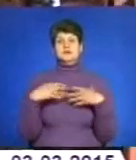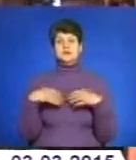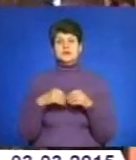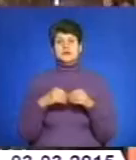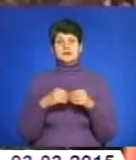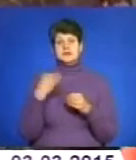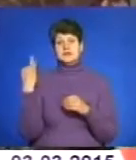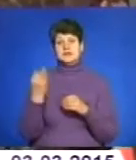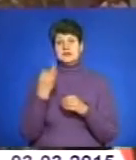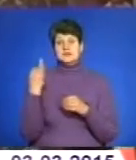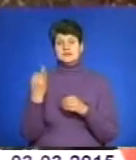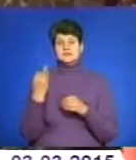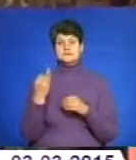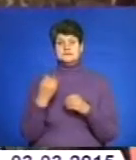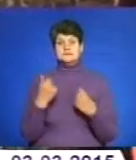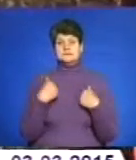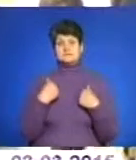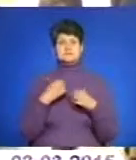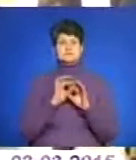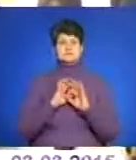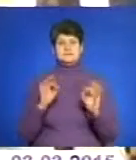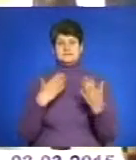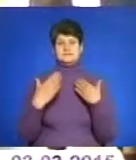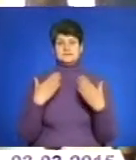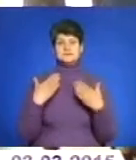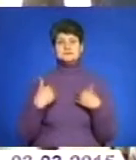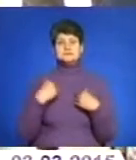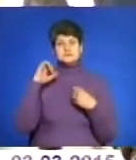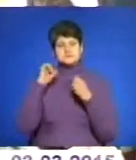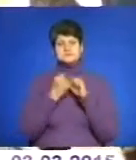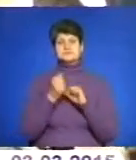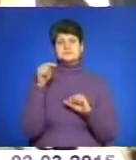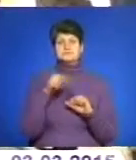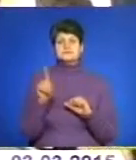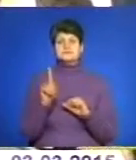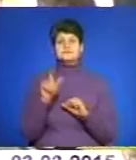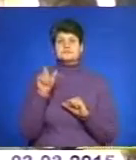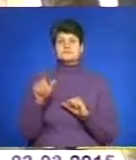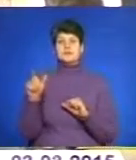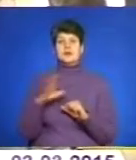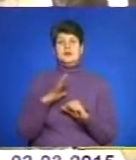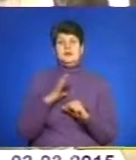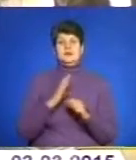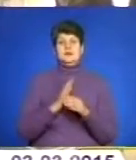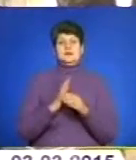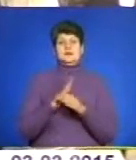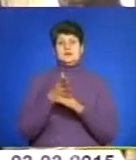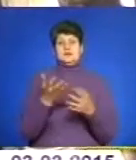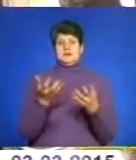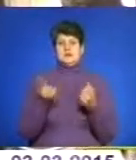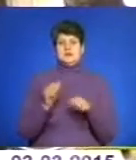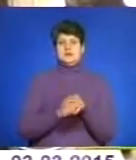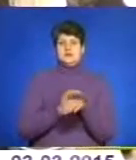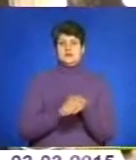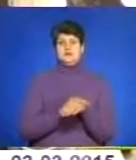такі інтересні, всі хорошо ко мені відносились. Мені дуже запам'яталося те, що люди були гостеприємні, добрі та